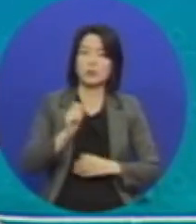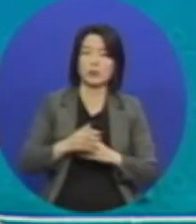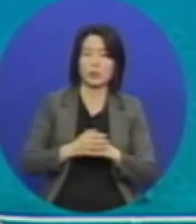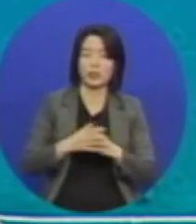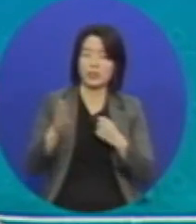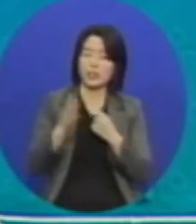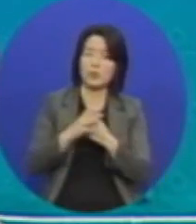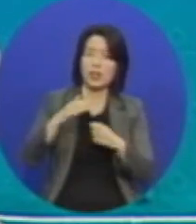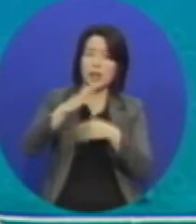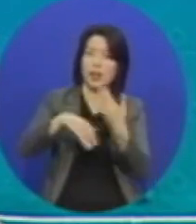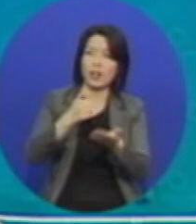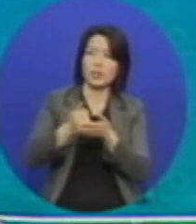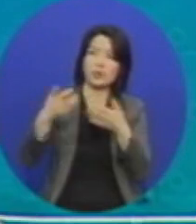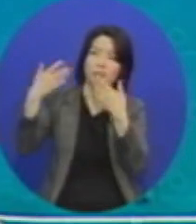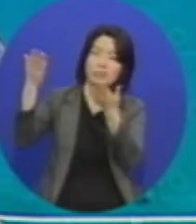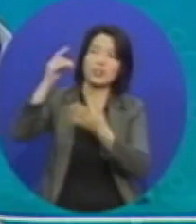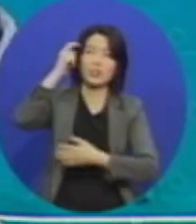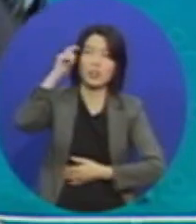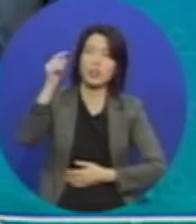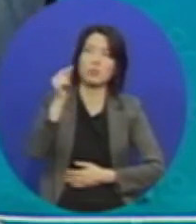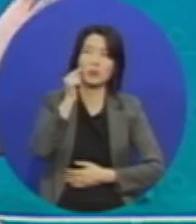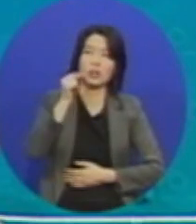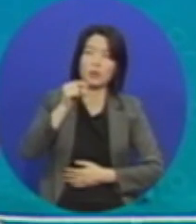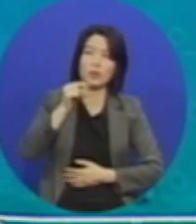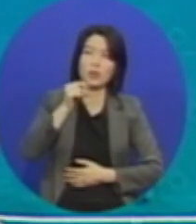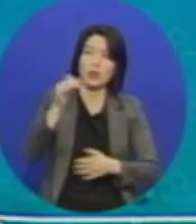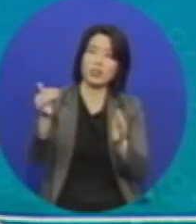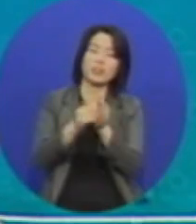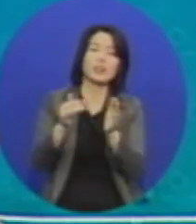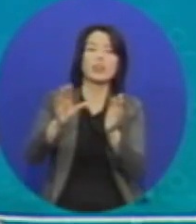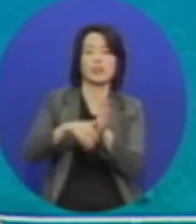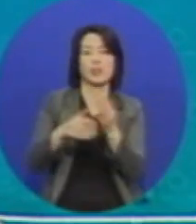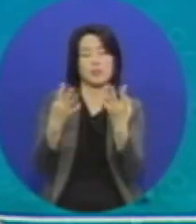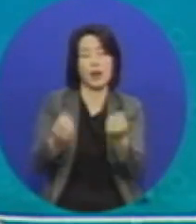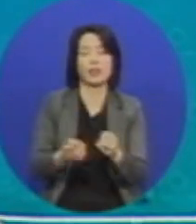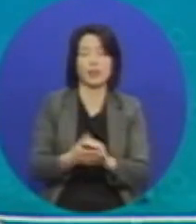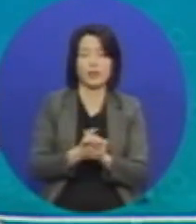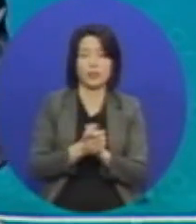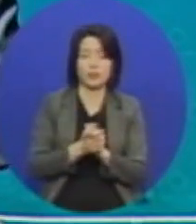그러니까 또 하나님께 드려야 된다는 생각 못하고 넘어갈 때가 많습니다